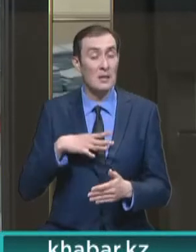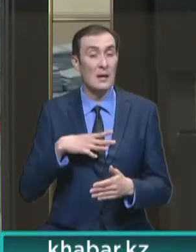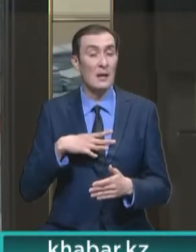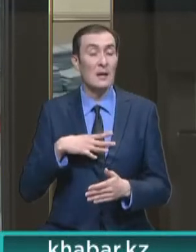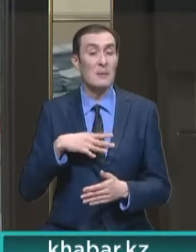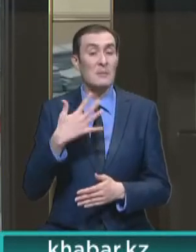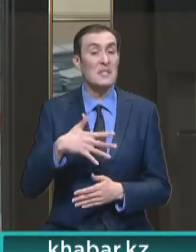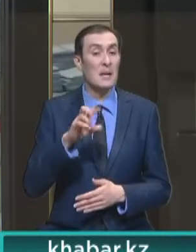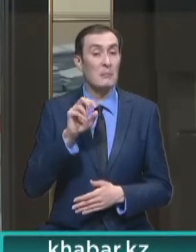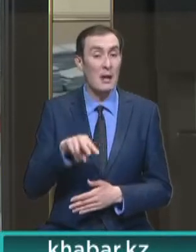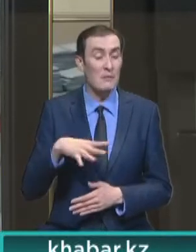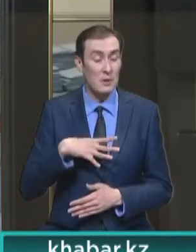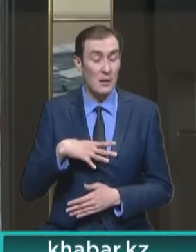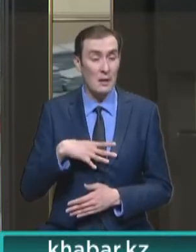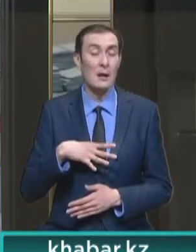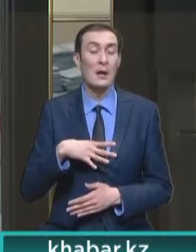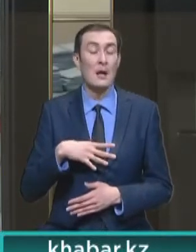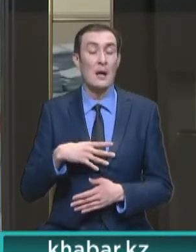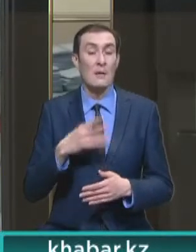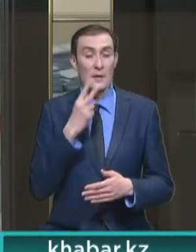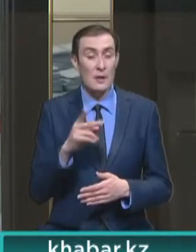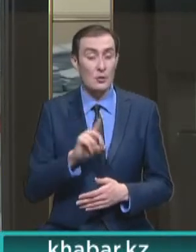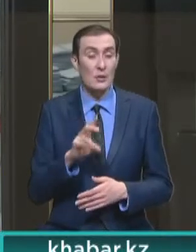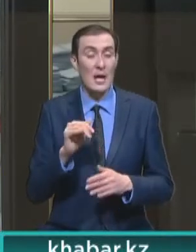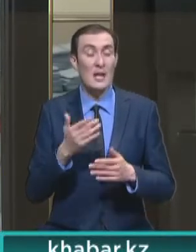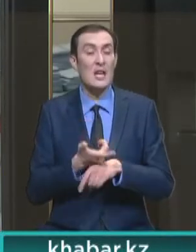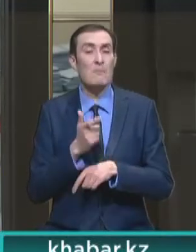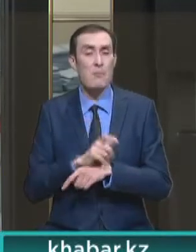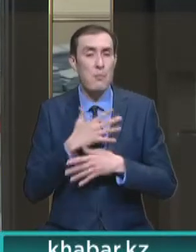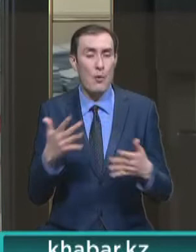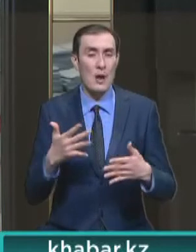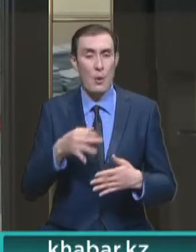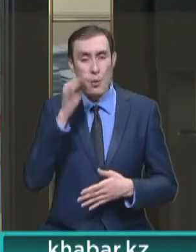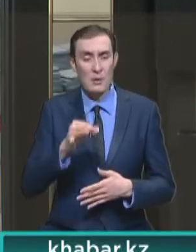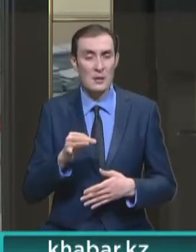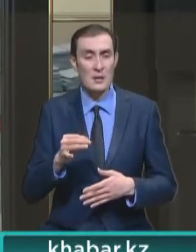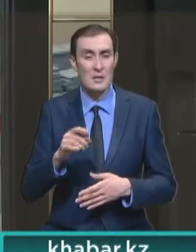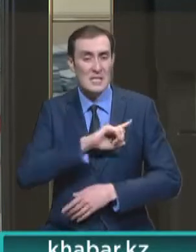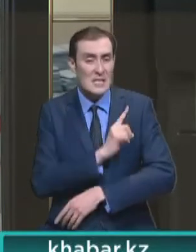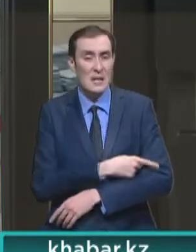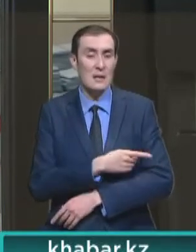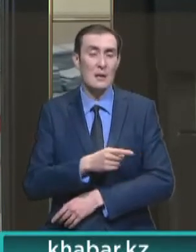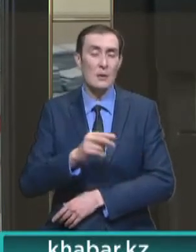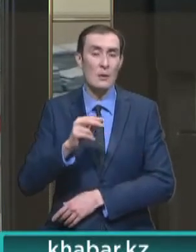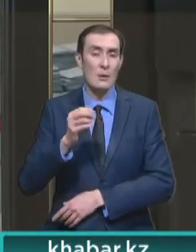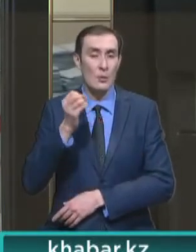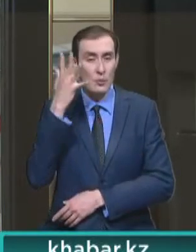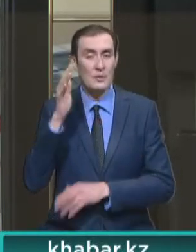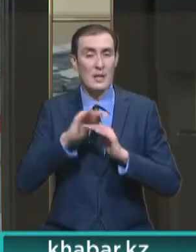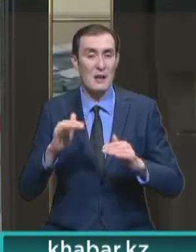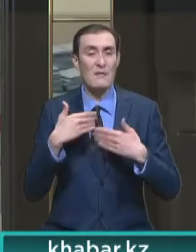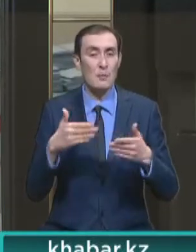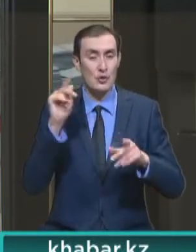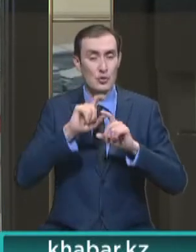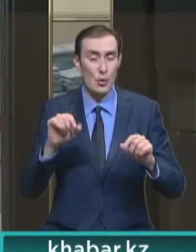пятьдесят баллов то есть только наиболее одаренные и талантливые выпускники школ